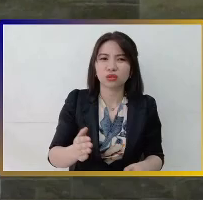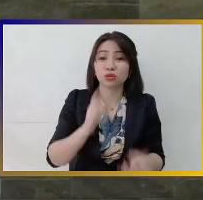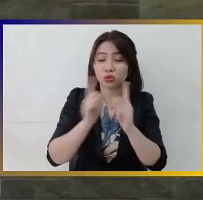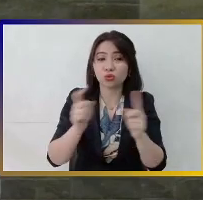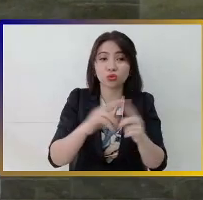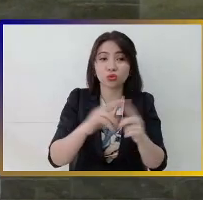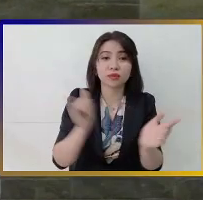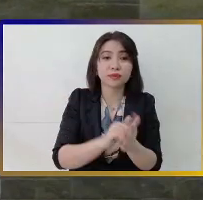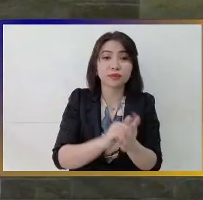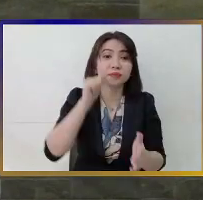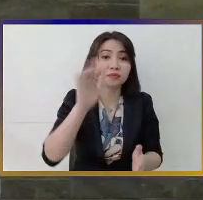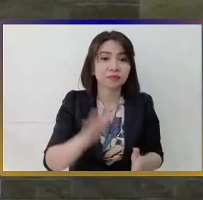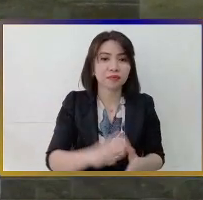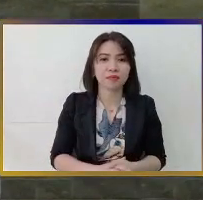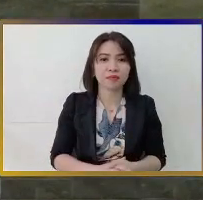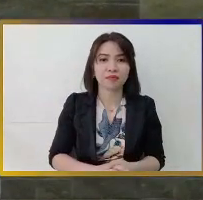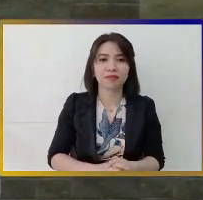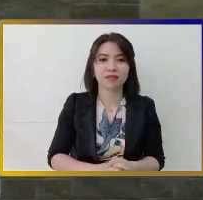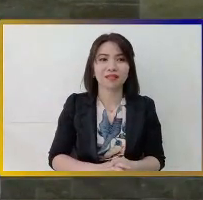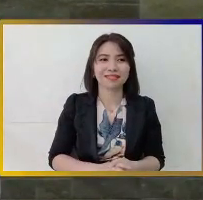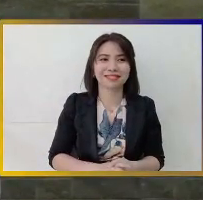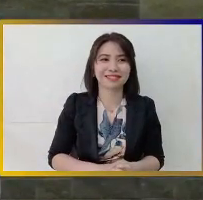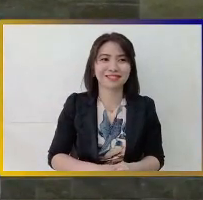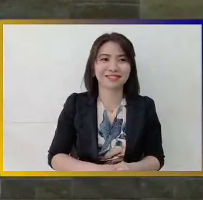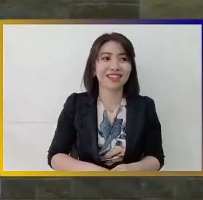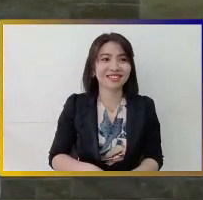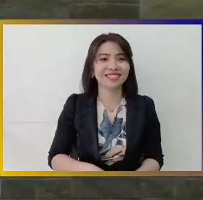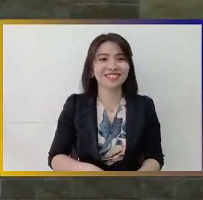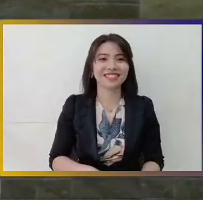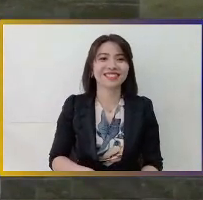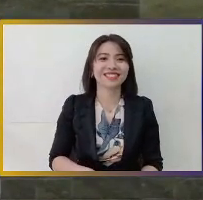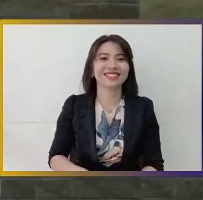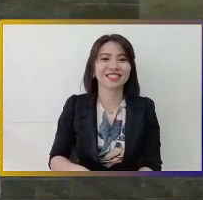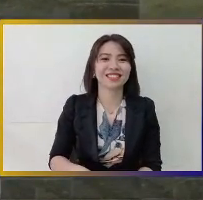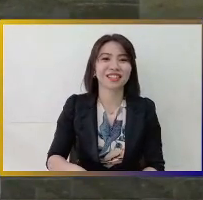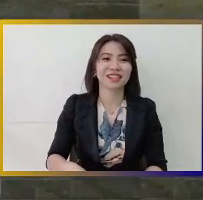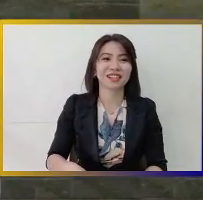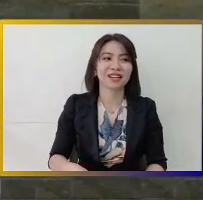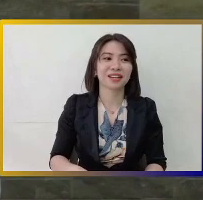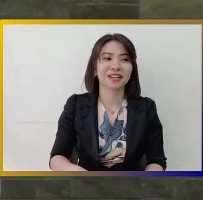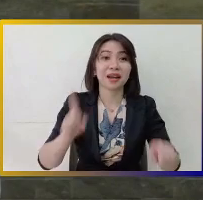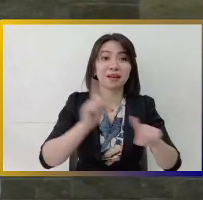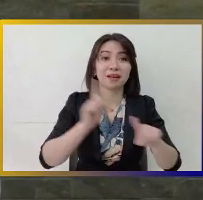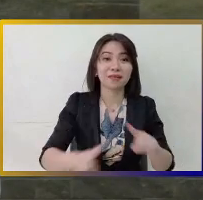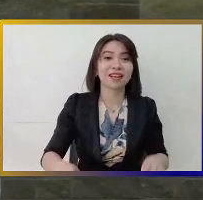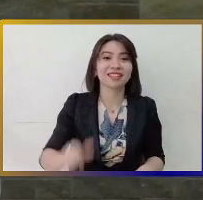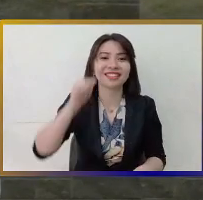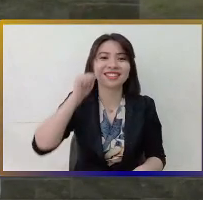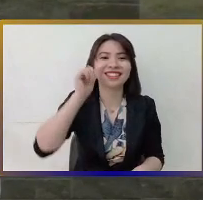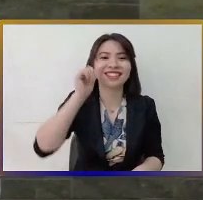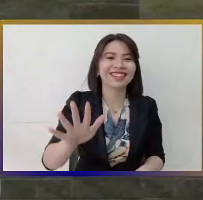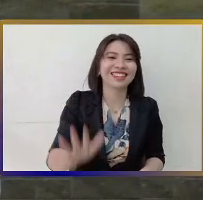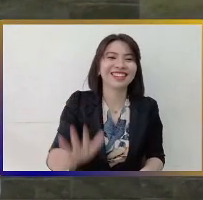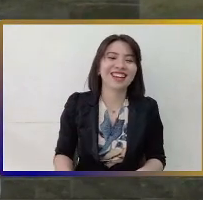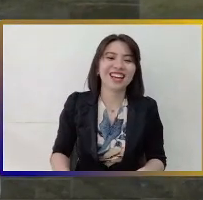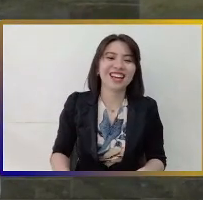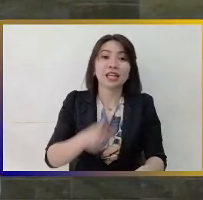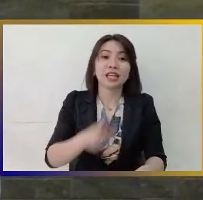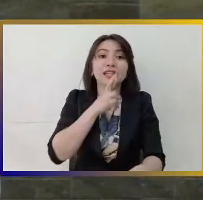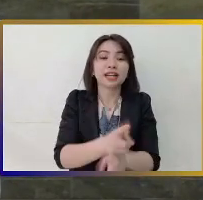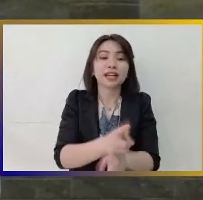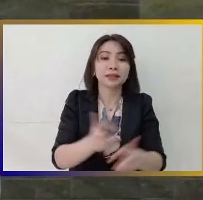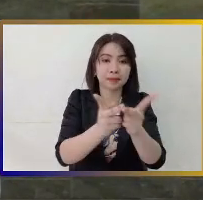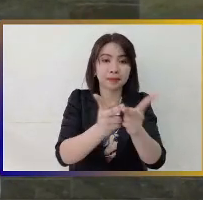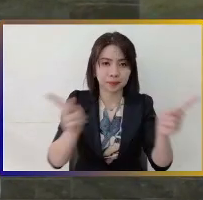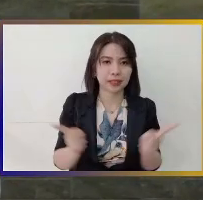infirmity, but listen to me now, she was in the right place. Kapatid, do you understand?